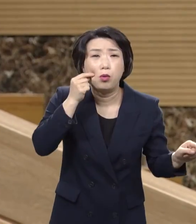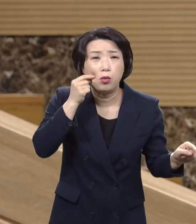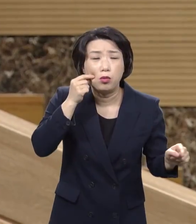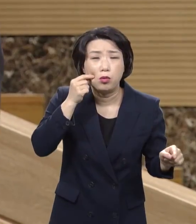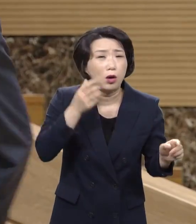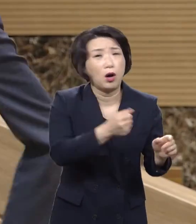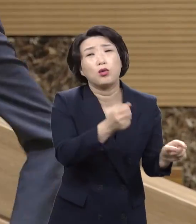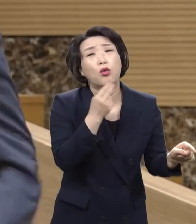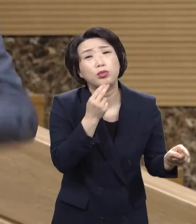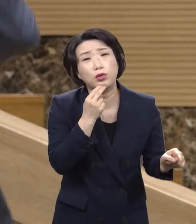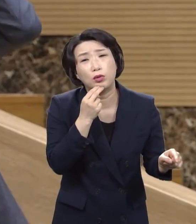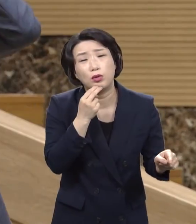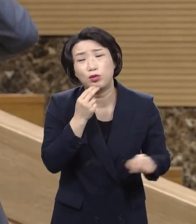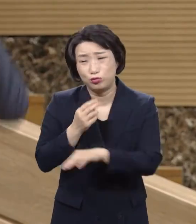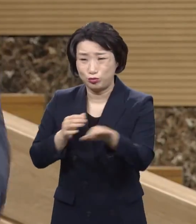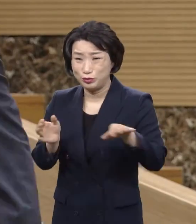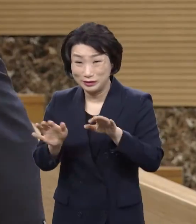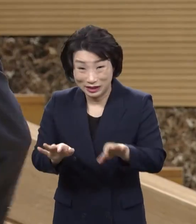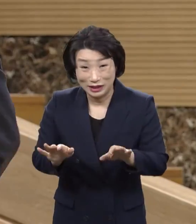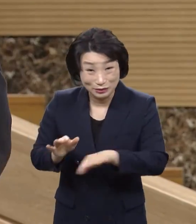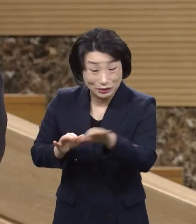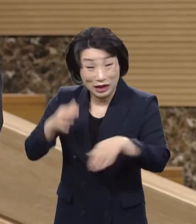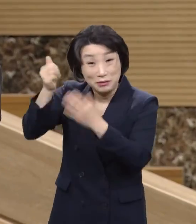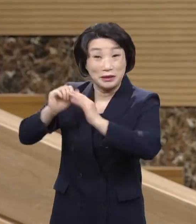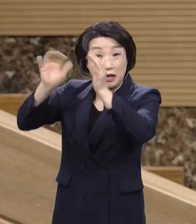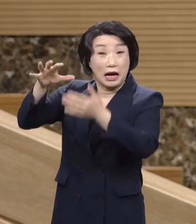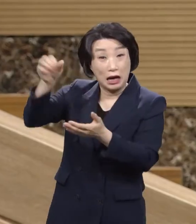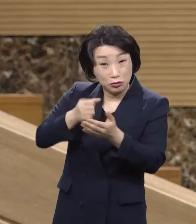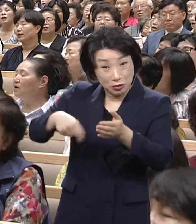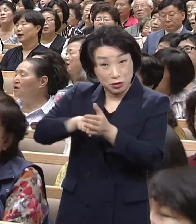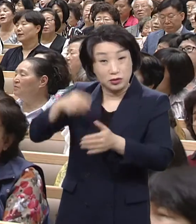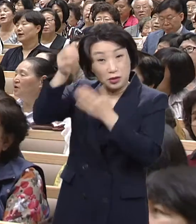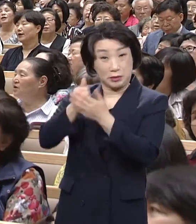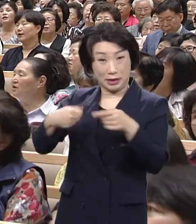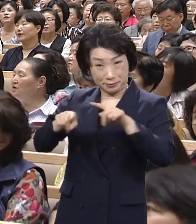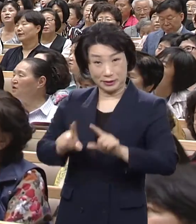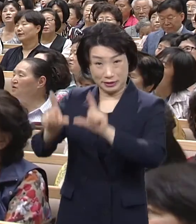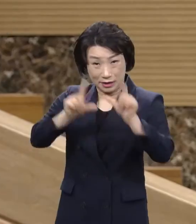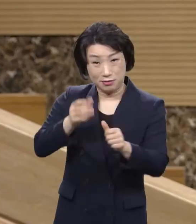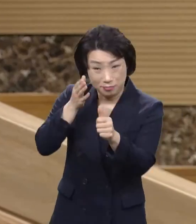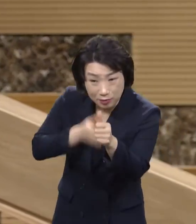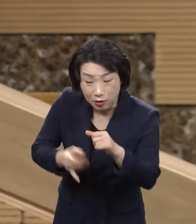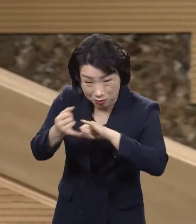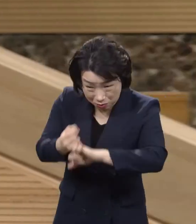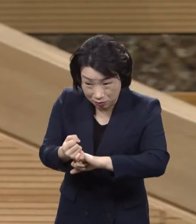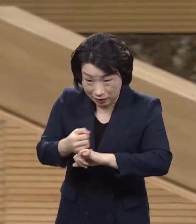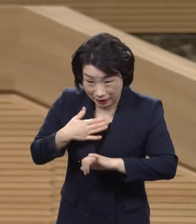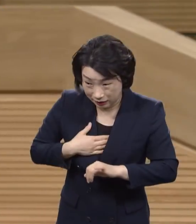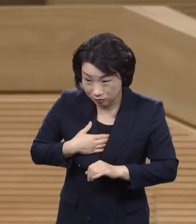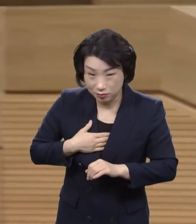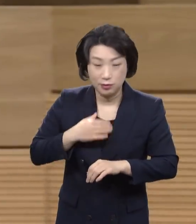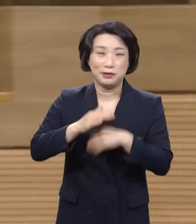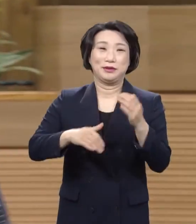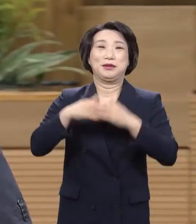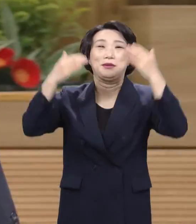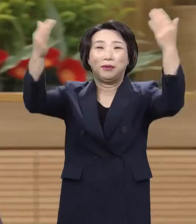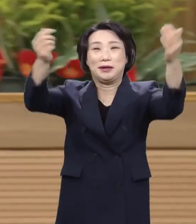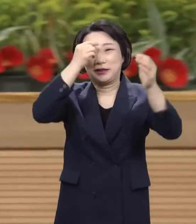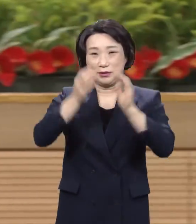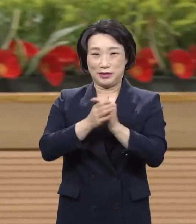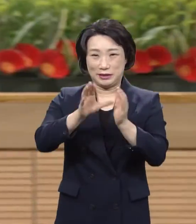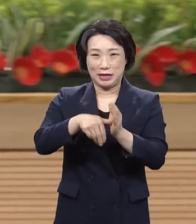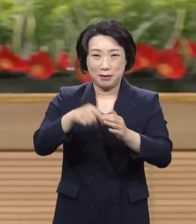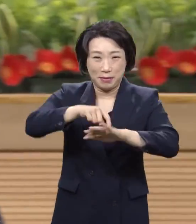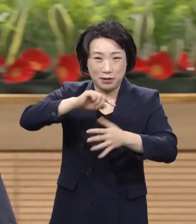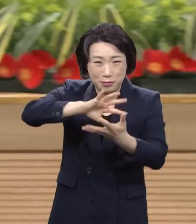없다고 말했으니 그럼 반드시 얻기 위해서 성령으로 살자 이 말이오. 두 손 번쩍 들고